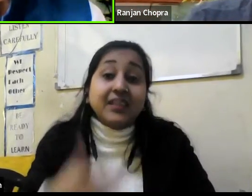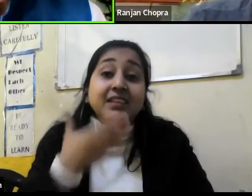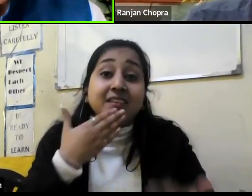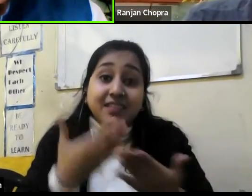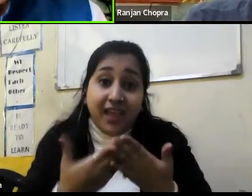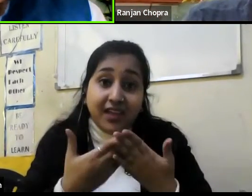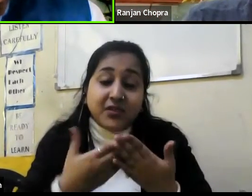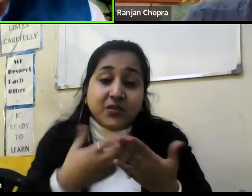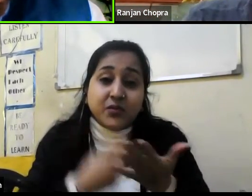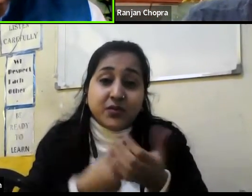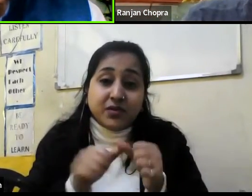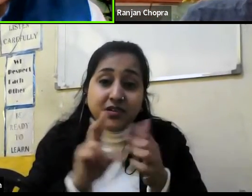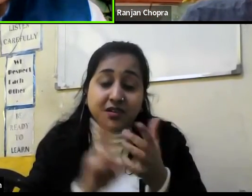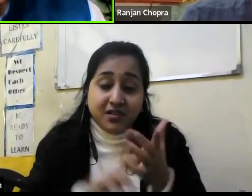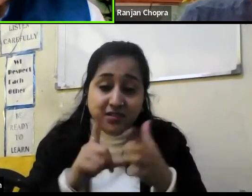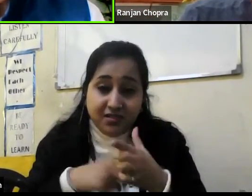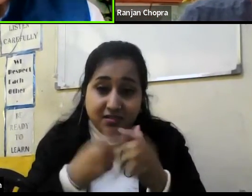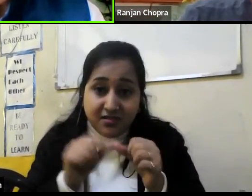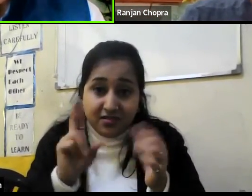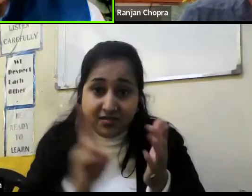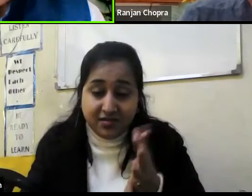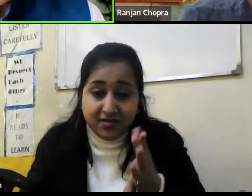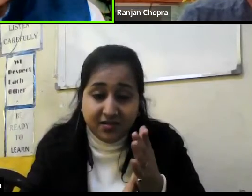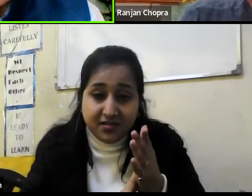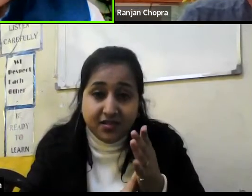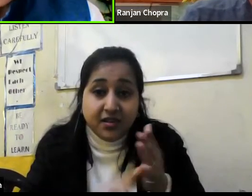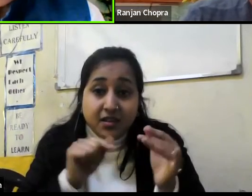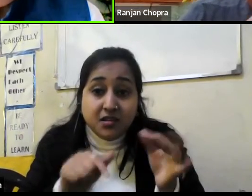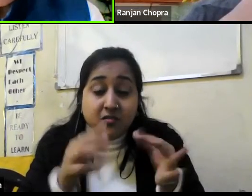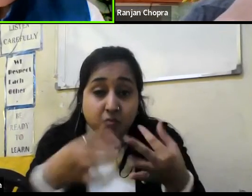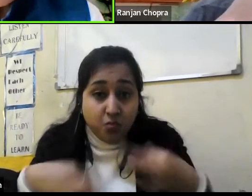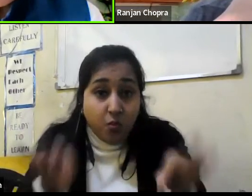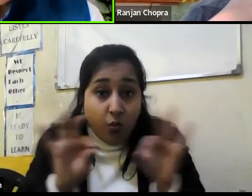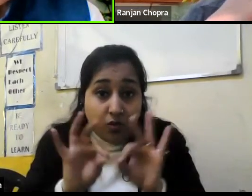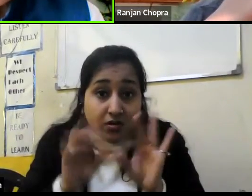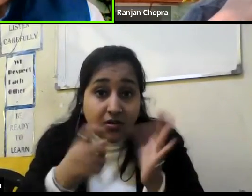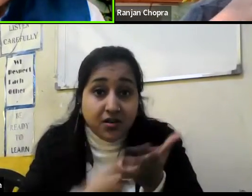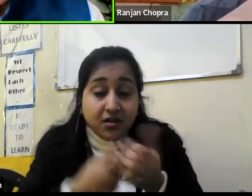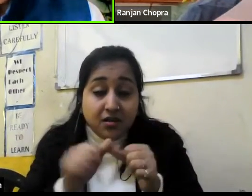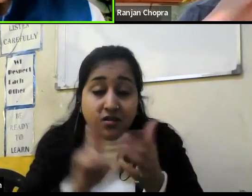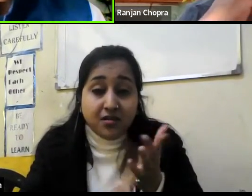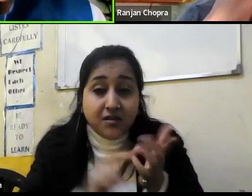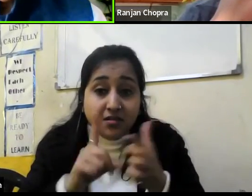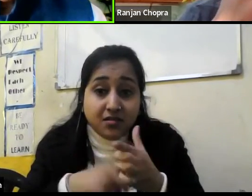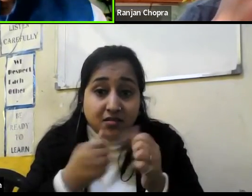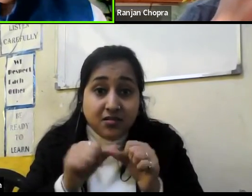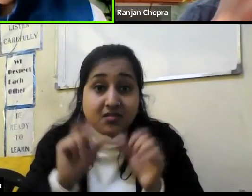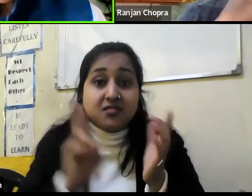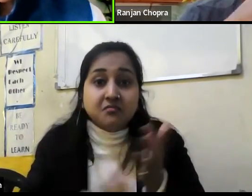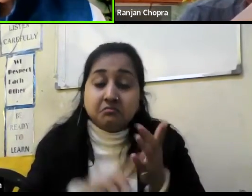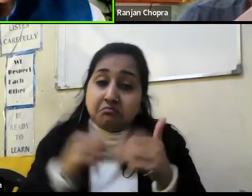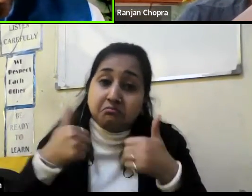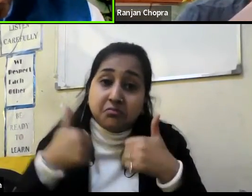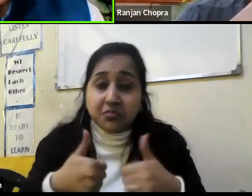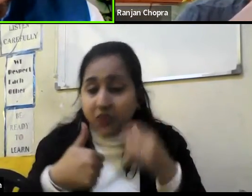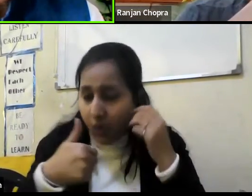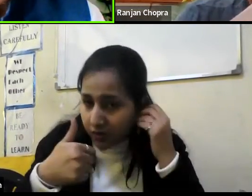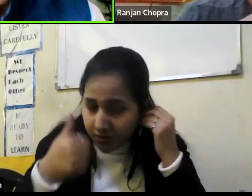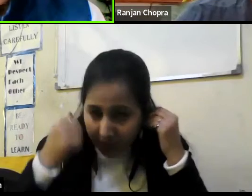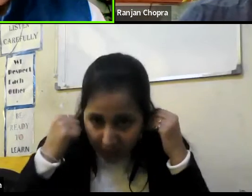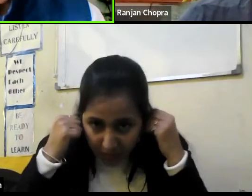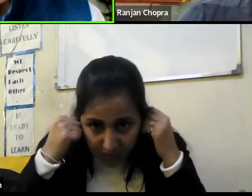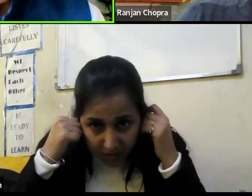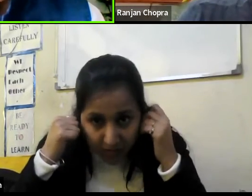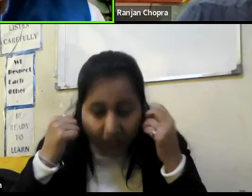you, Ranjan. This is very important, and I think Ranjan brought it out very well कि भाई ये जो नॉन आरओआई का काम